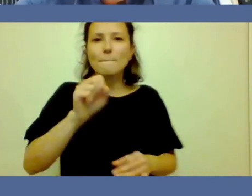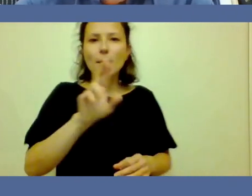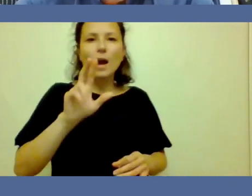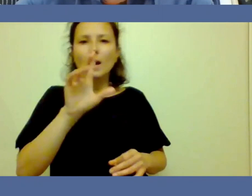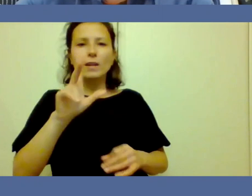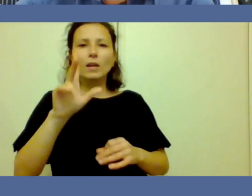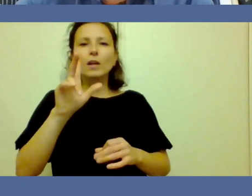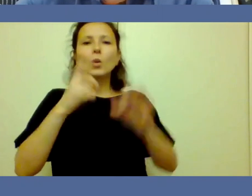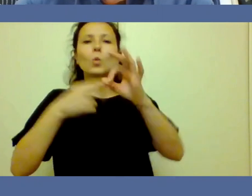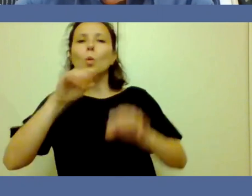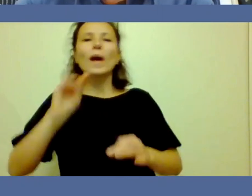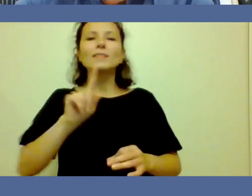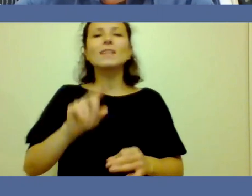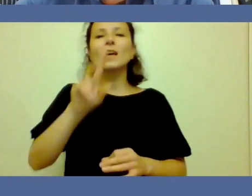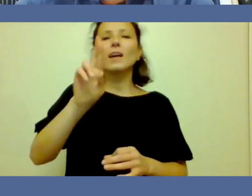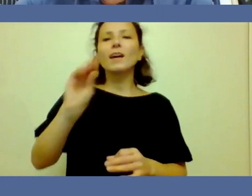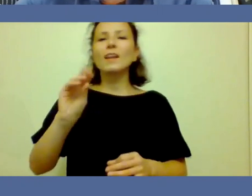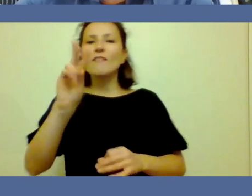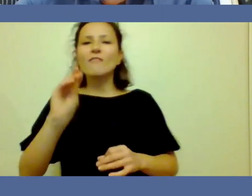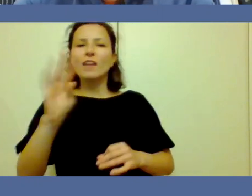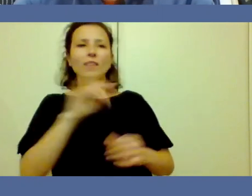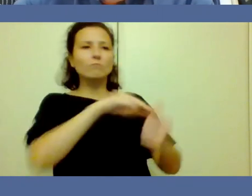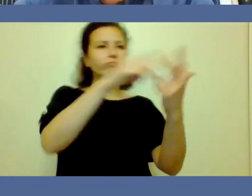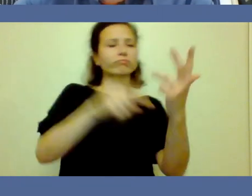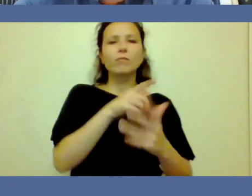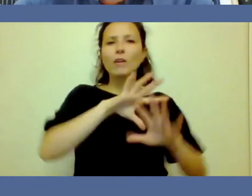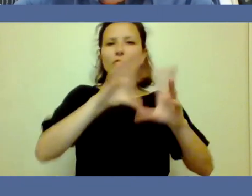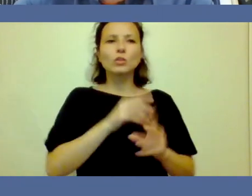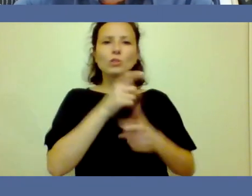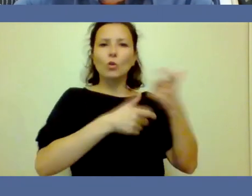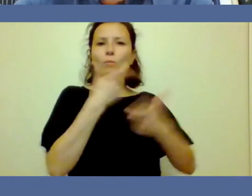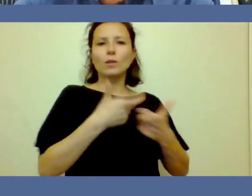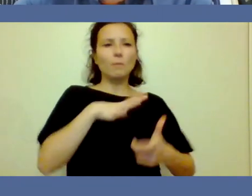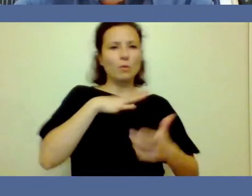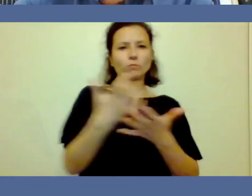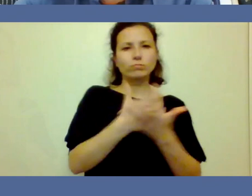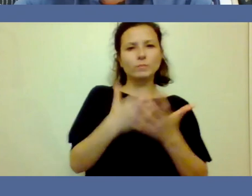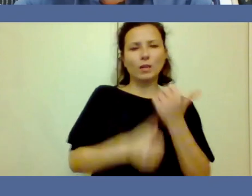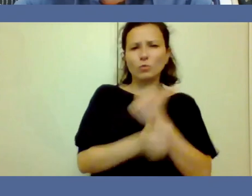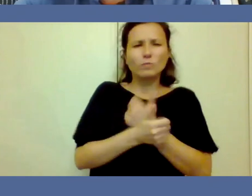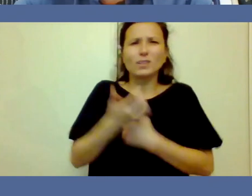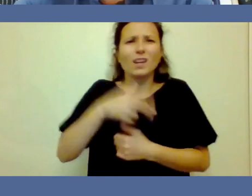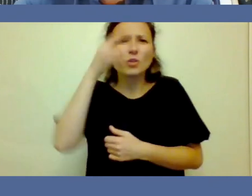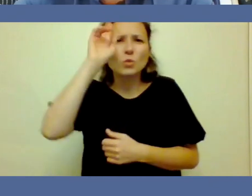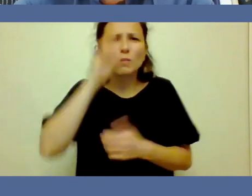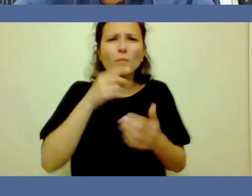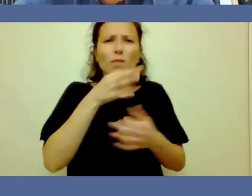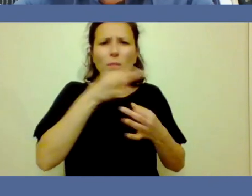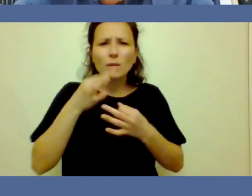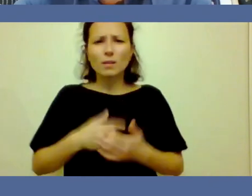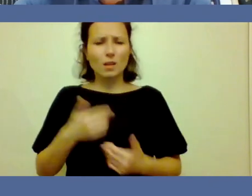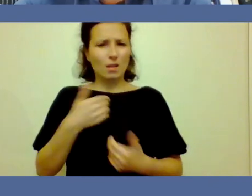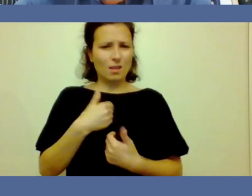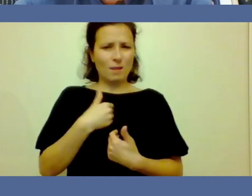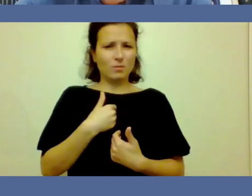Reverte, oni wszyscy robili dokumentację. Mhm. Ja nie rozumiem tych pytań, bo dla mnie to